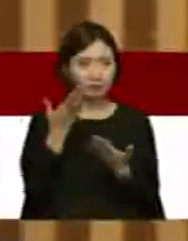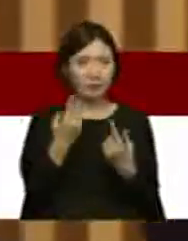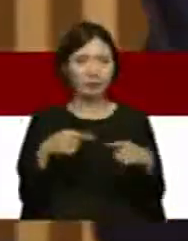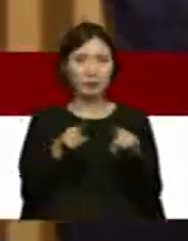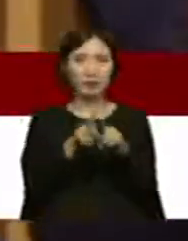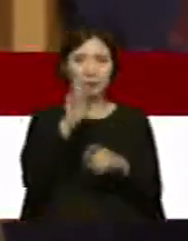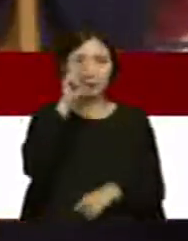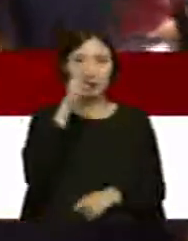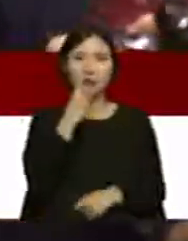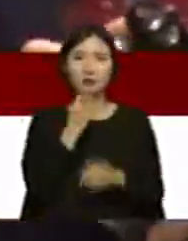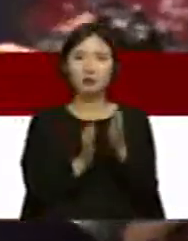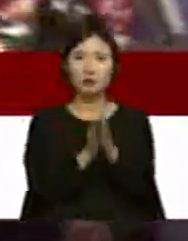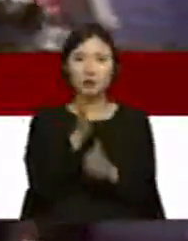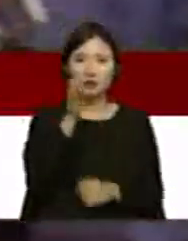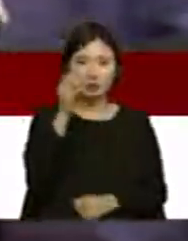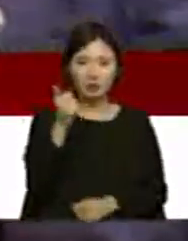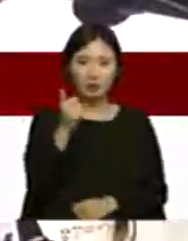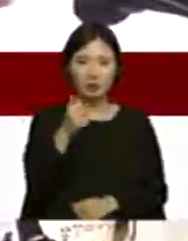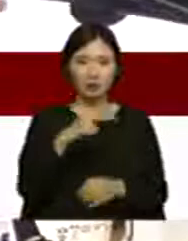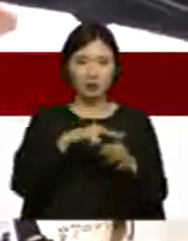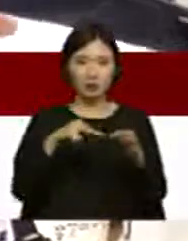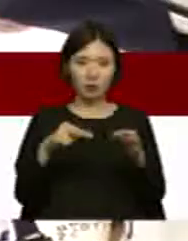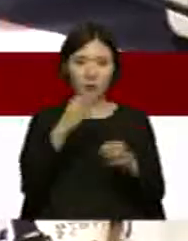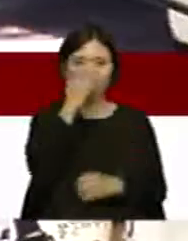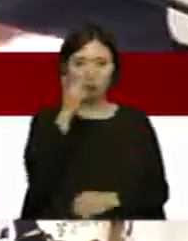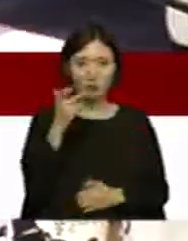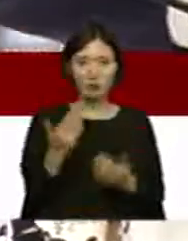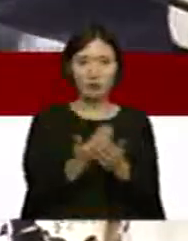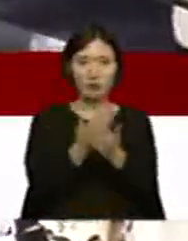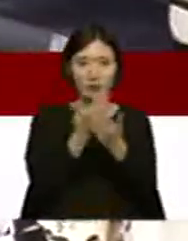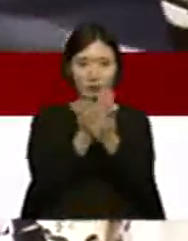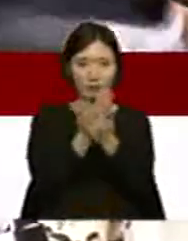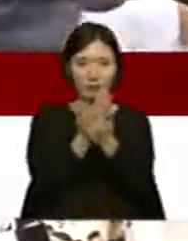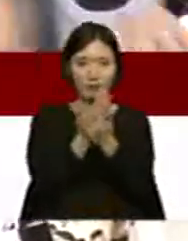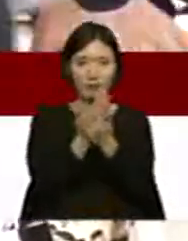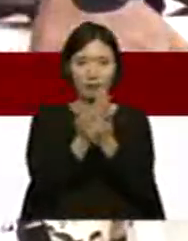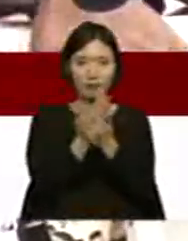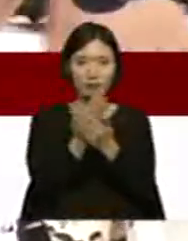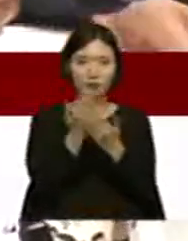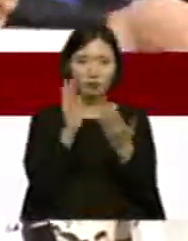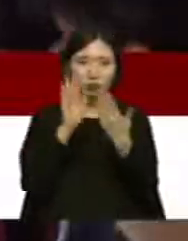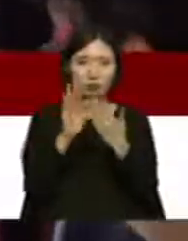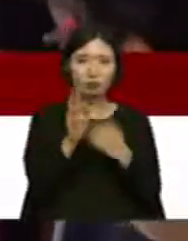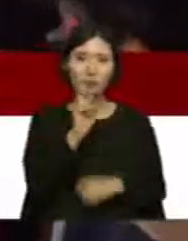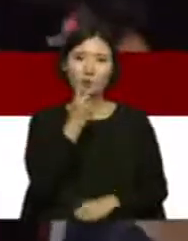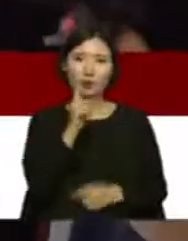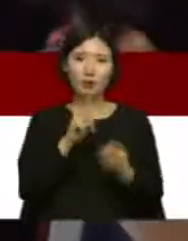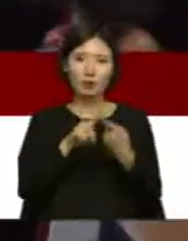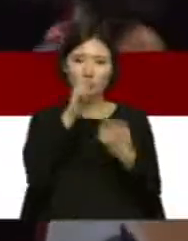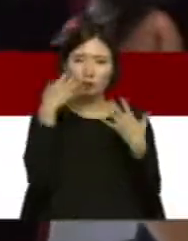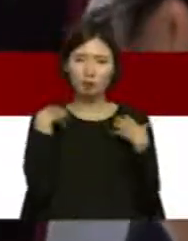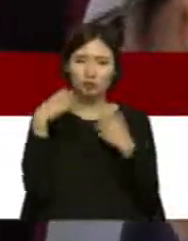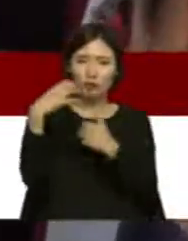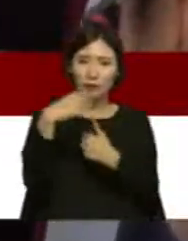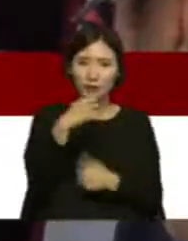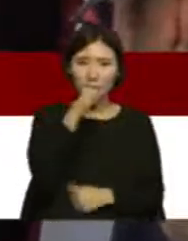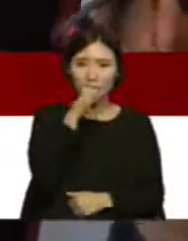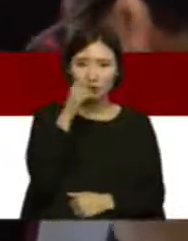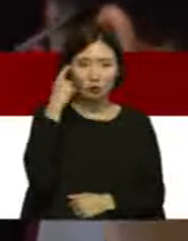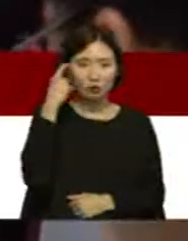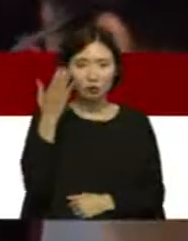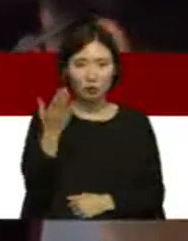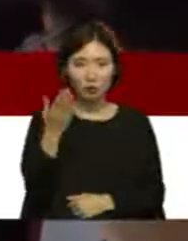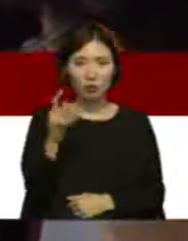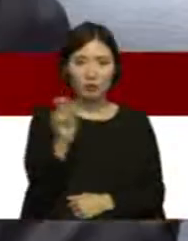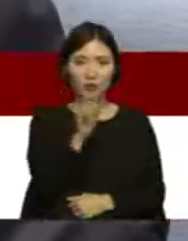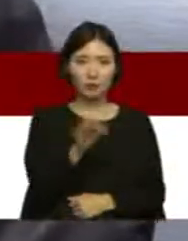함께 박원순 서울시장이 여의도 용산 개발 발표 후 번복한 것에 대해 정부의 압력이 있었는지 물었고